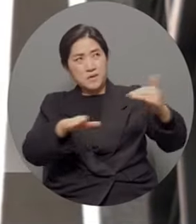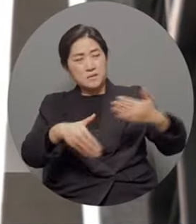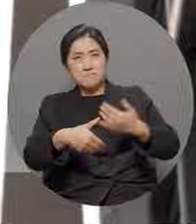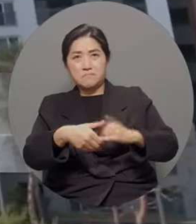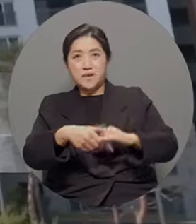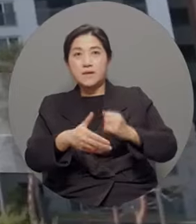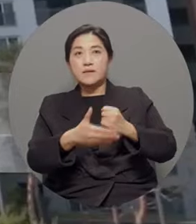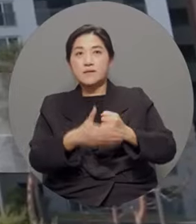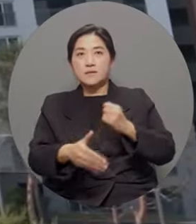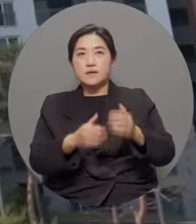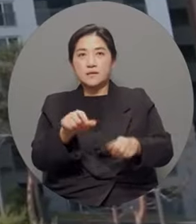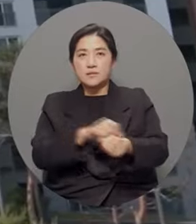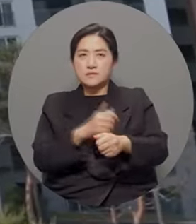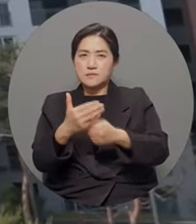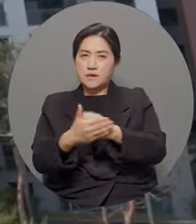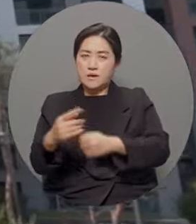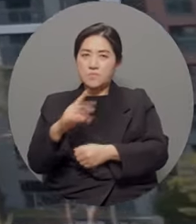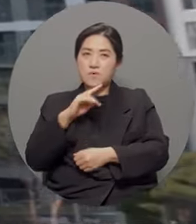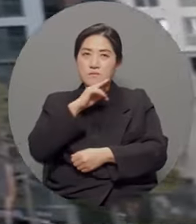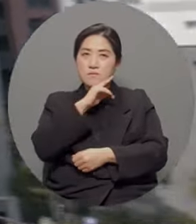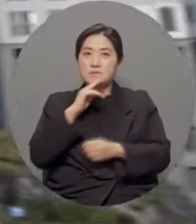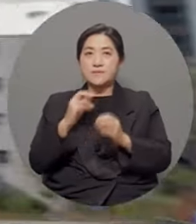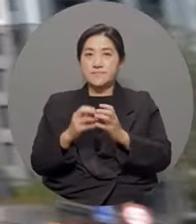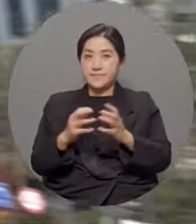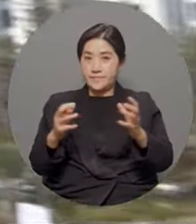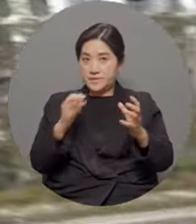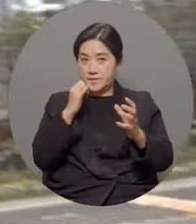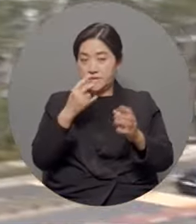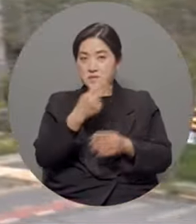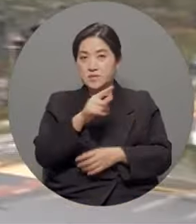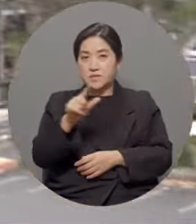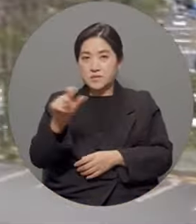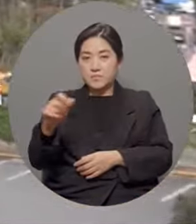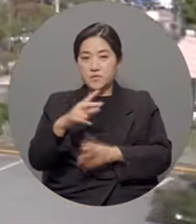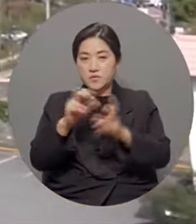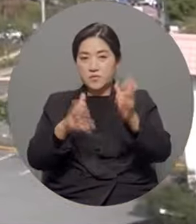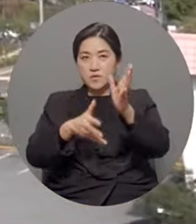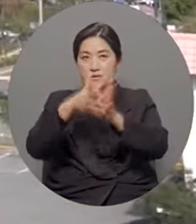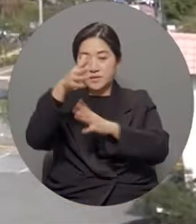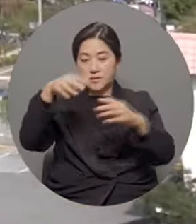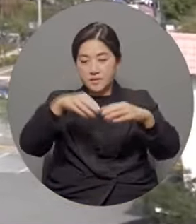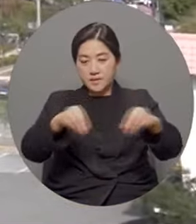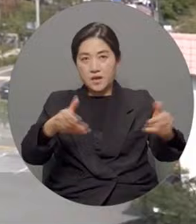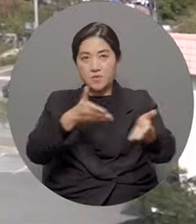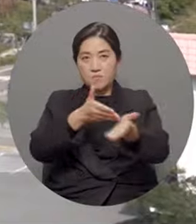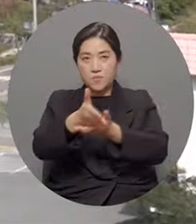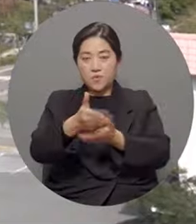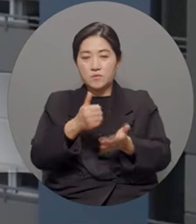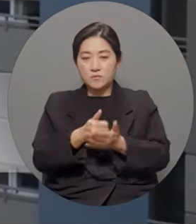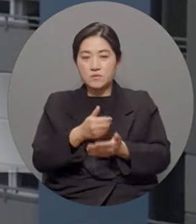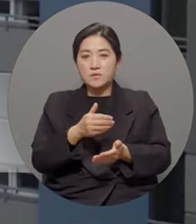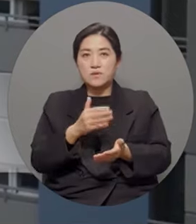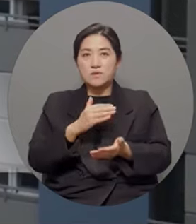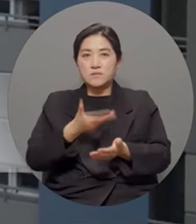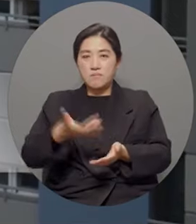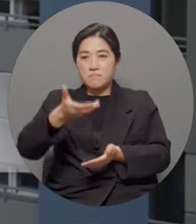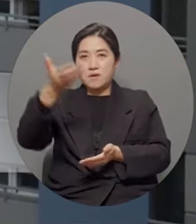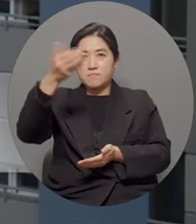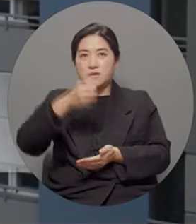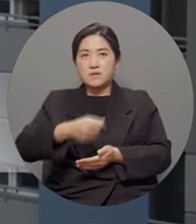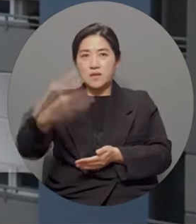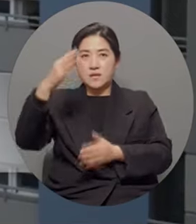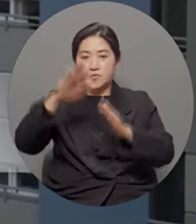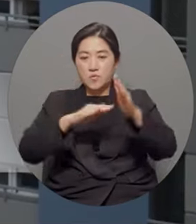보니 특혜 의혹이 불거졌습니다. 2015년 성남시가 부지 용도를 4단계 올려줬고